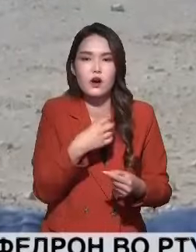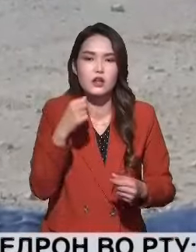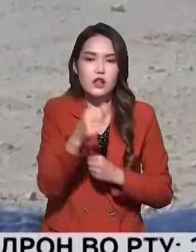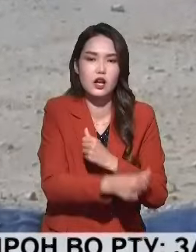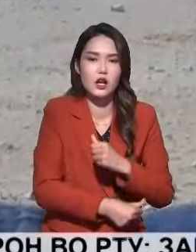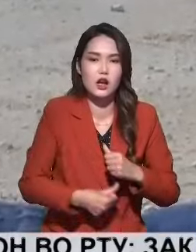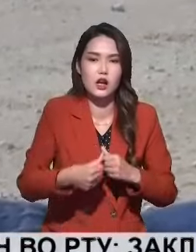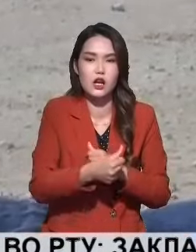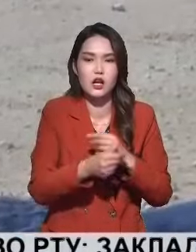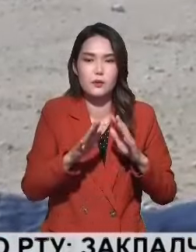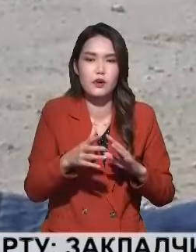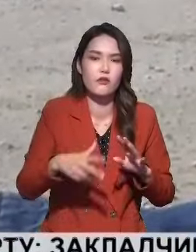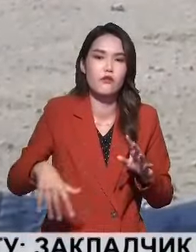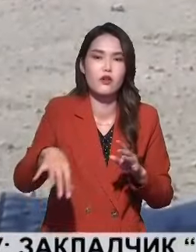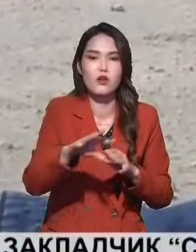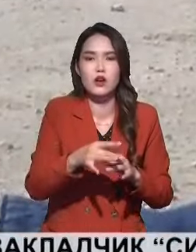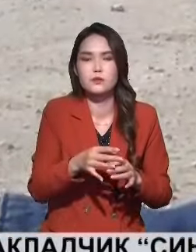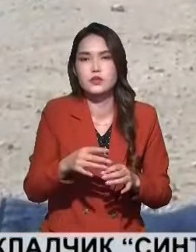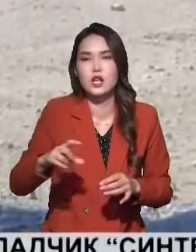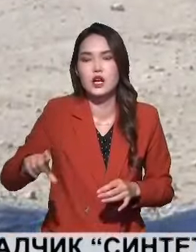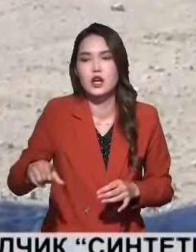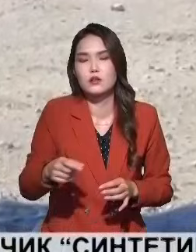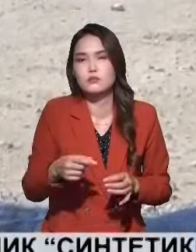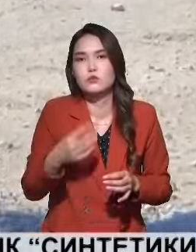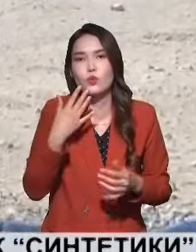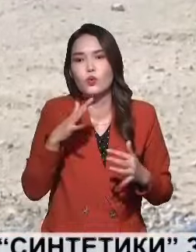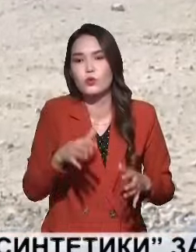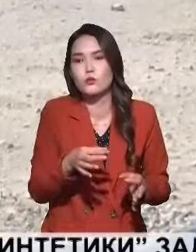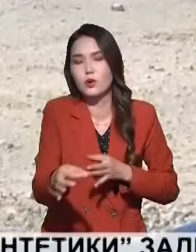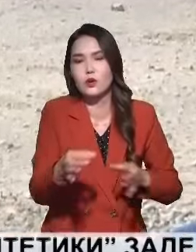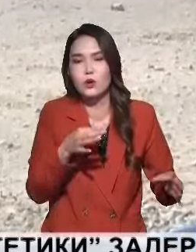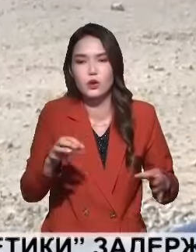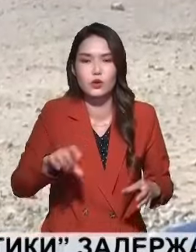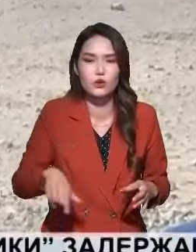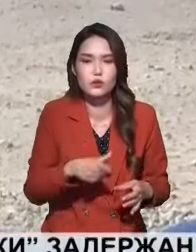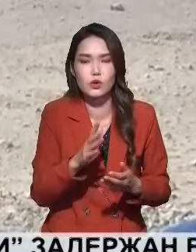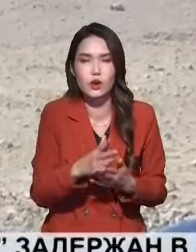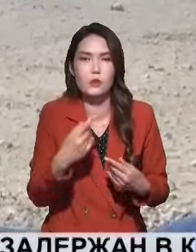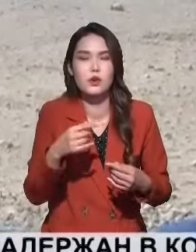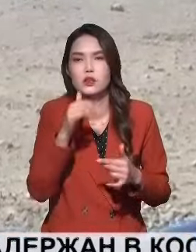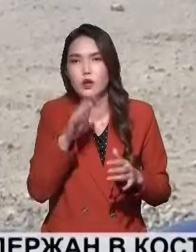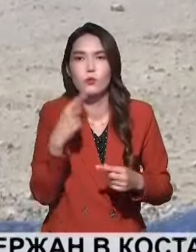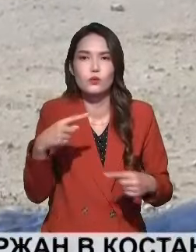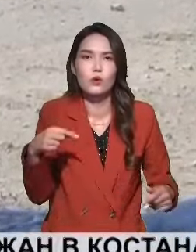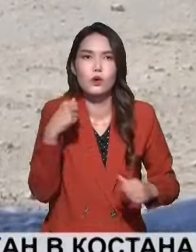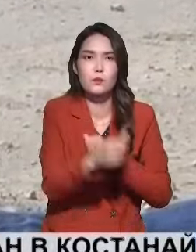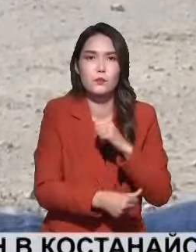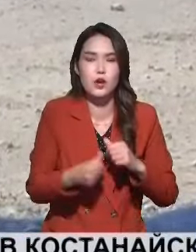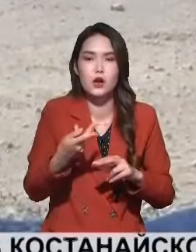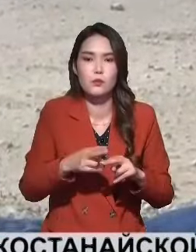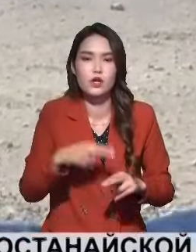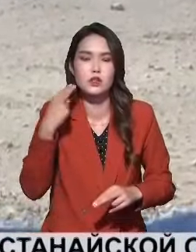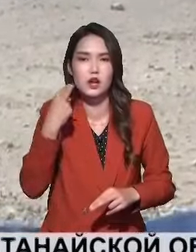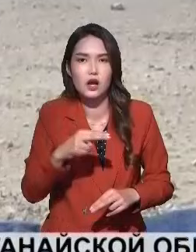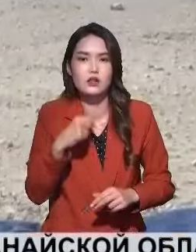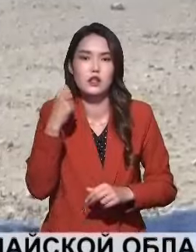присутствует практически во всех слоях дорожной одежды. Чего нельзя сказать, допустим, о других материалах. Поэтому от качества материалов изначально,